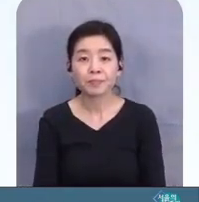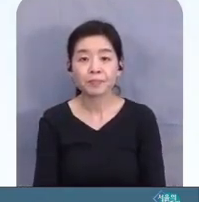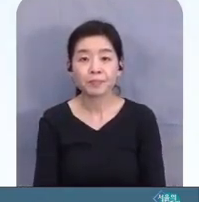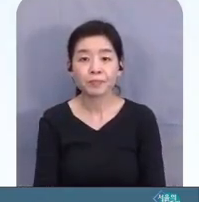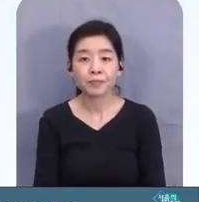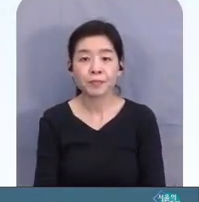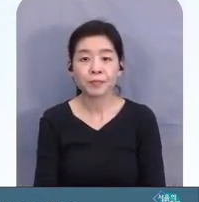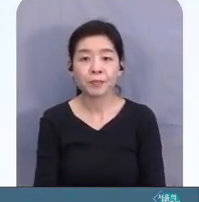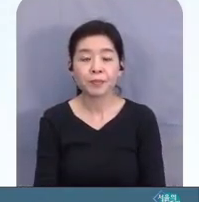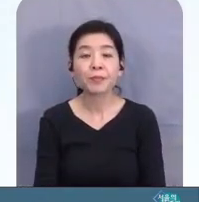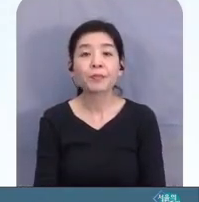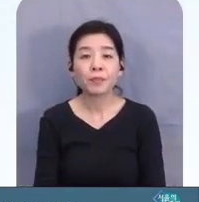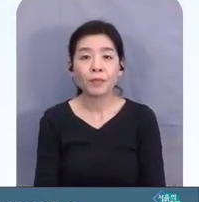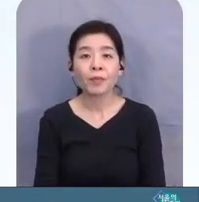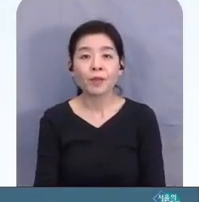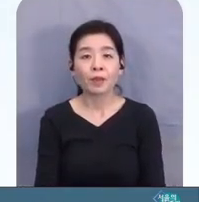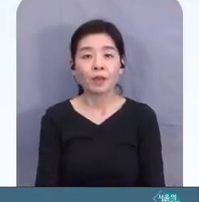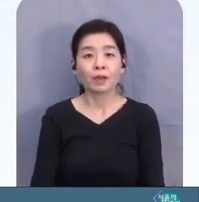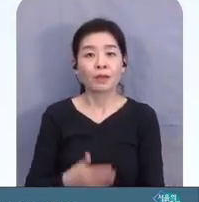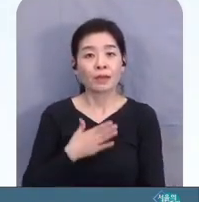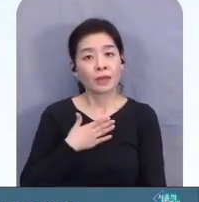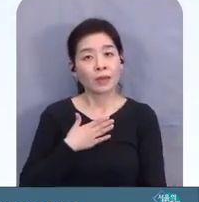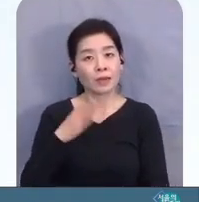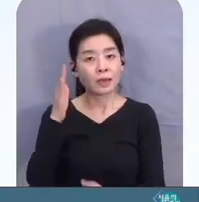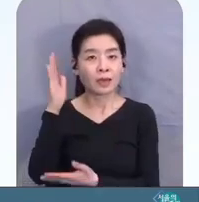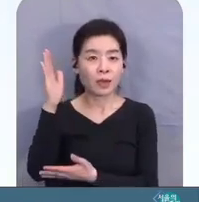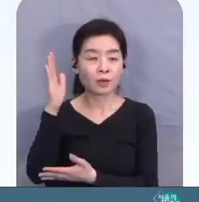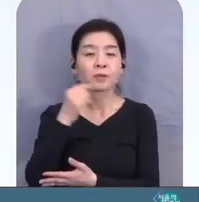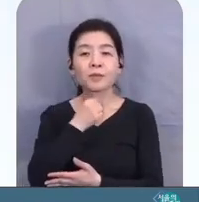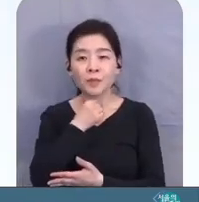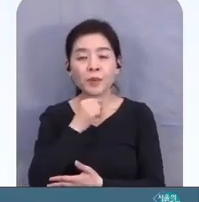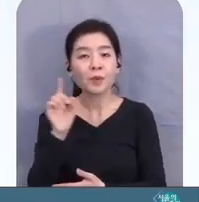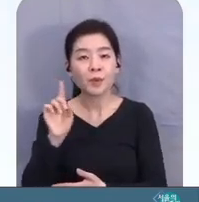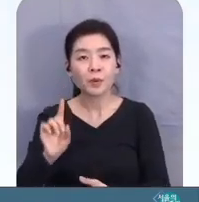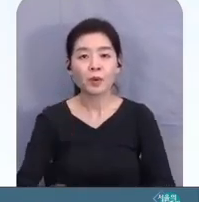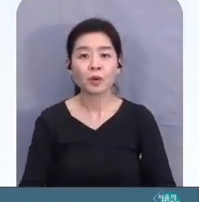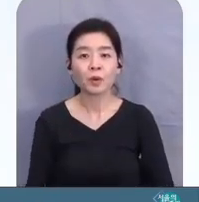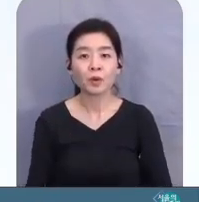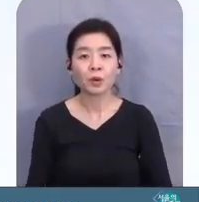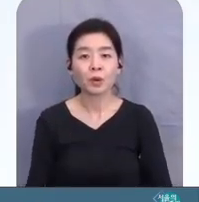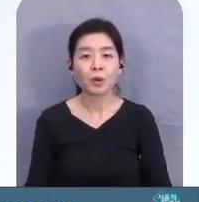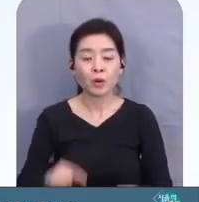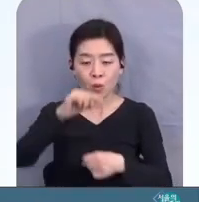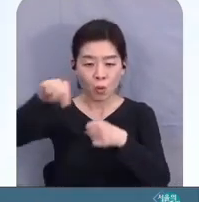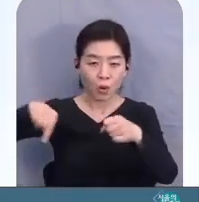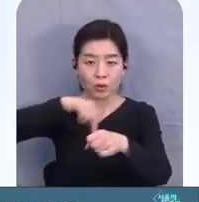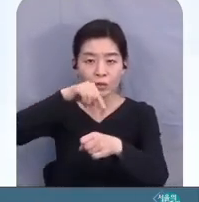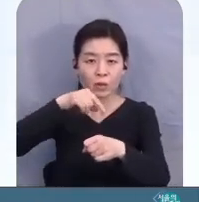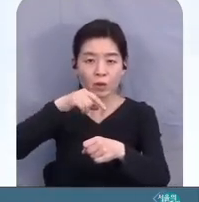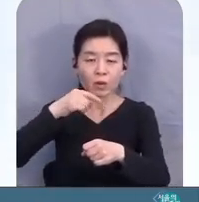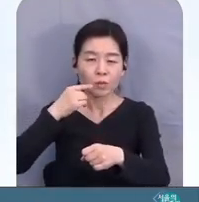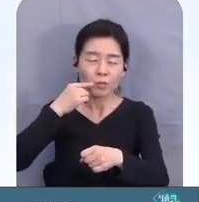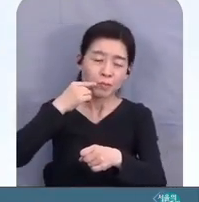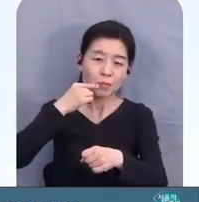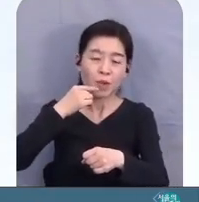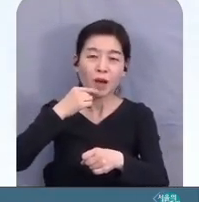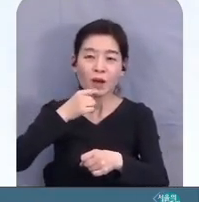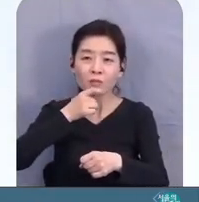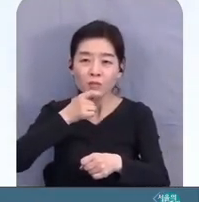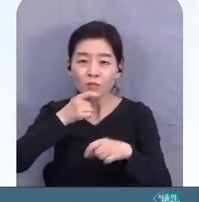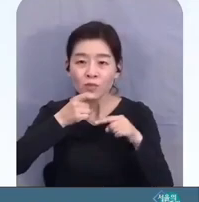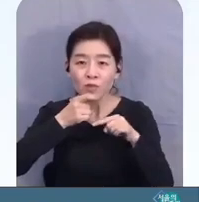그래서 오늘 드리고 싶은 말씀은 그 오염수 대책이